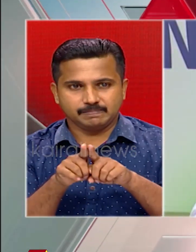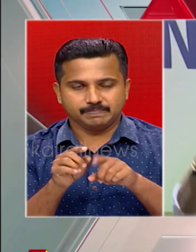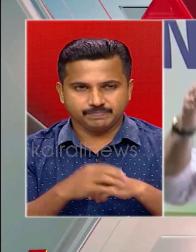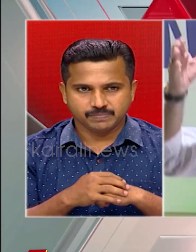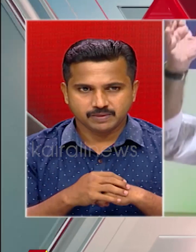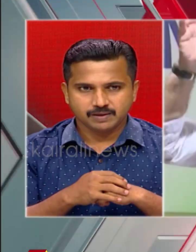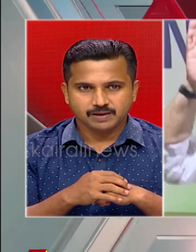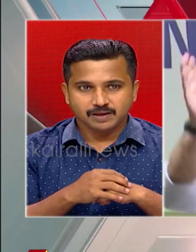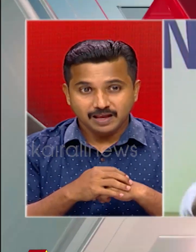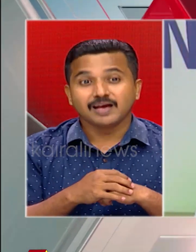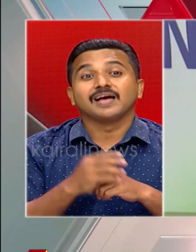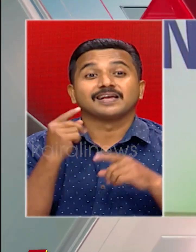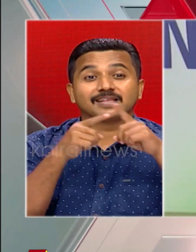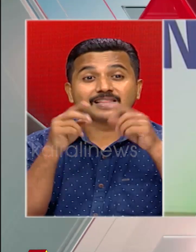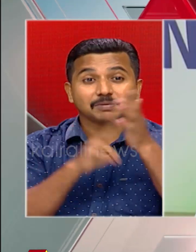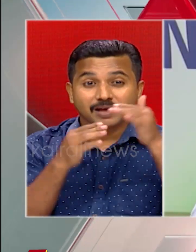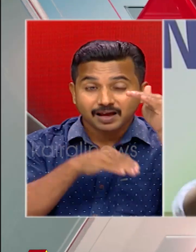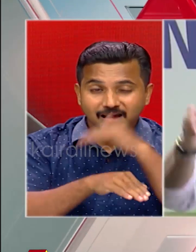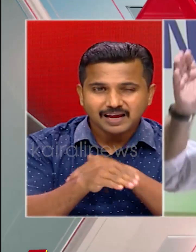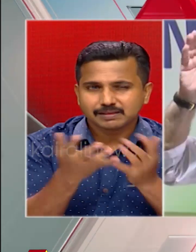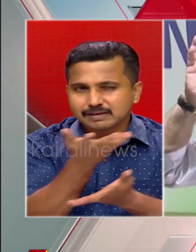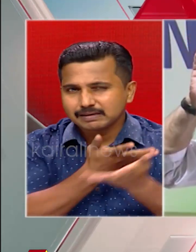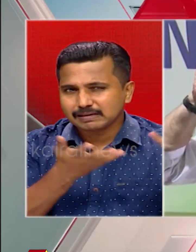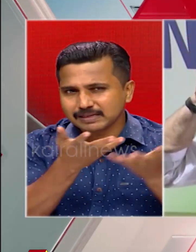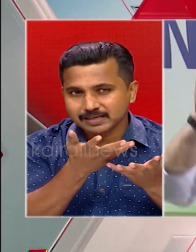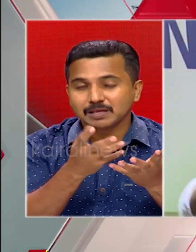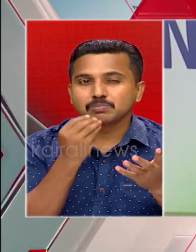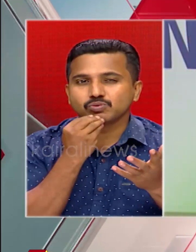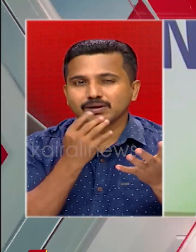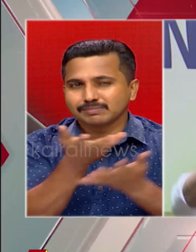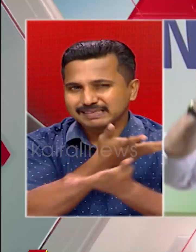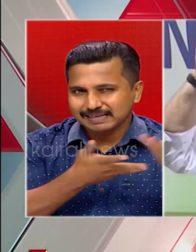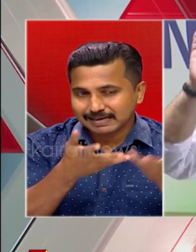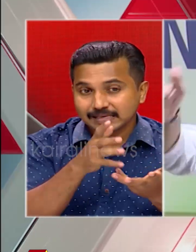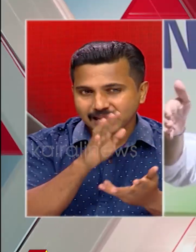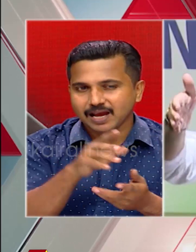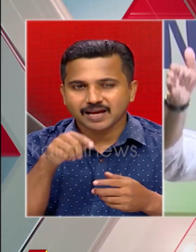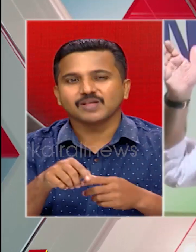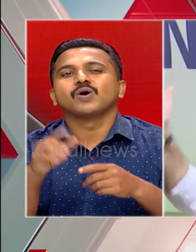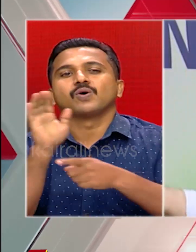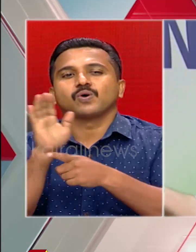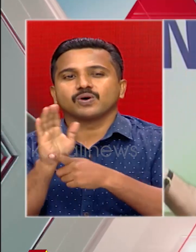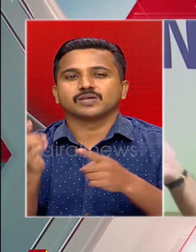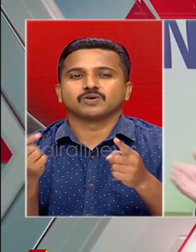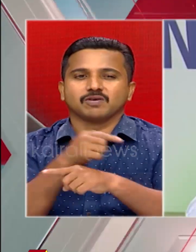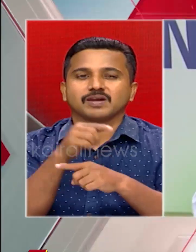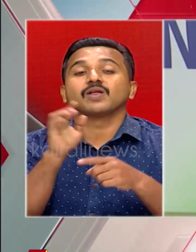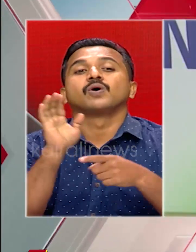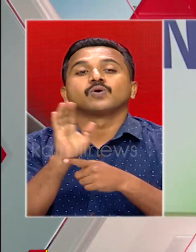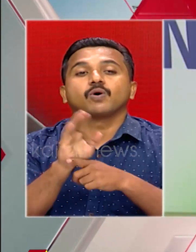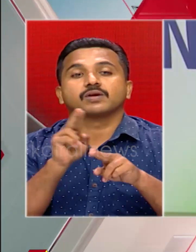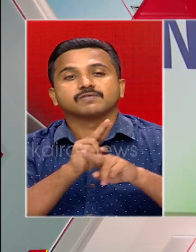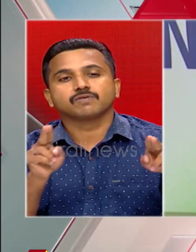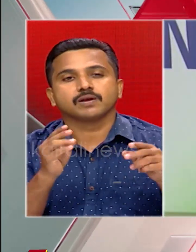ബിജെപിയിൽ ചേർന്ന കോൺഗ്രസ് നേതാക്കൾ അധികാരമോഹികളാണ്. മുഖ്യമന്ത്രി ഏത് പത്രസമ്മേളനത്തിലും കോൺഗ്രസ്സുകാർ ബി ജെ പിയിലേക്ക് പോകുന്നു.